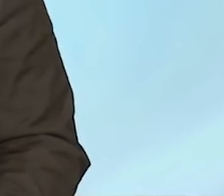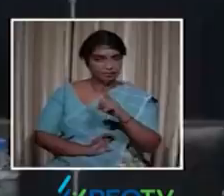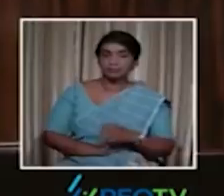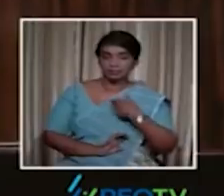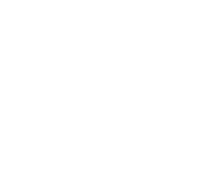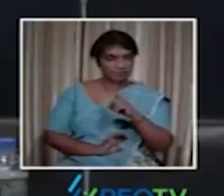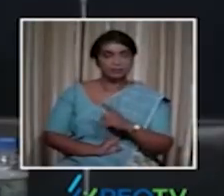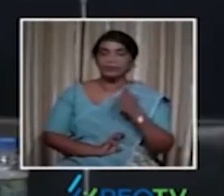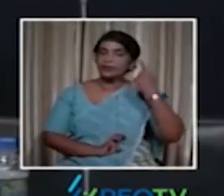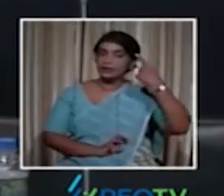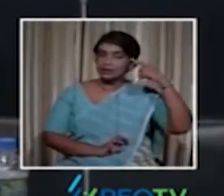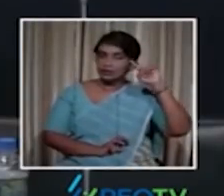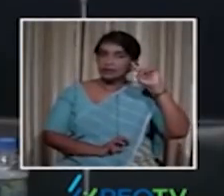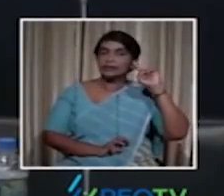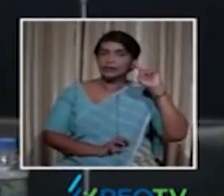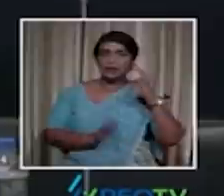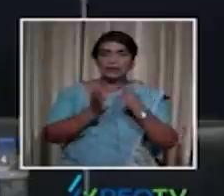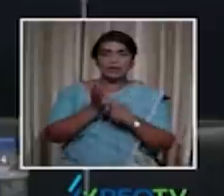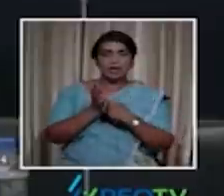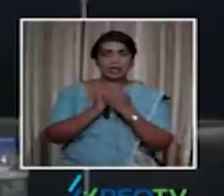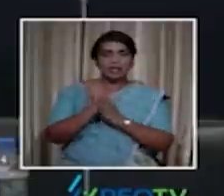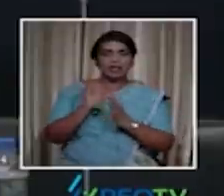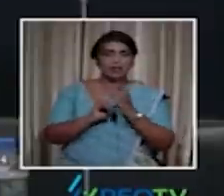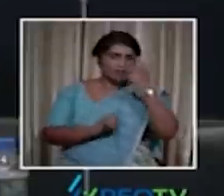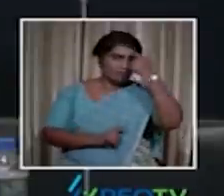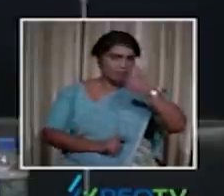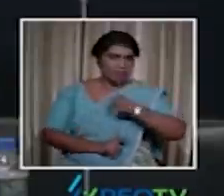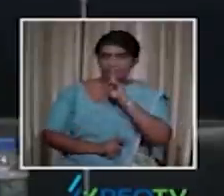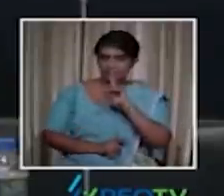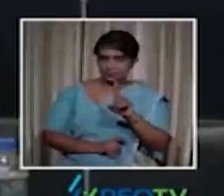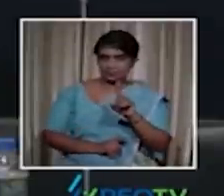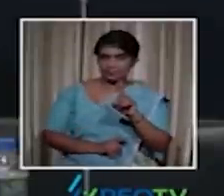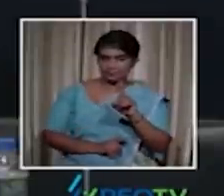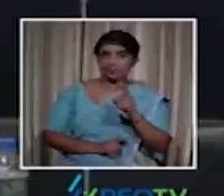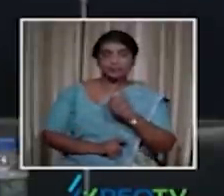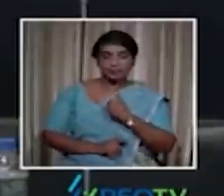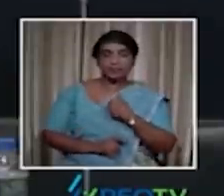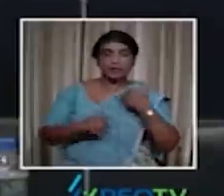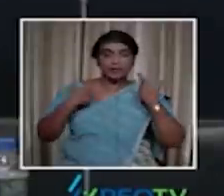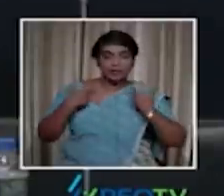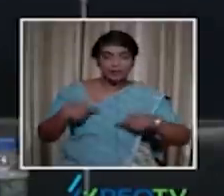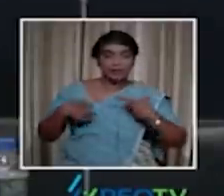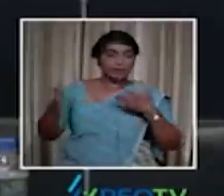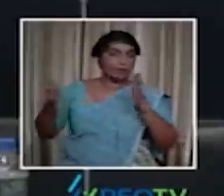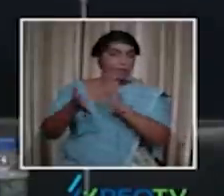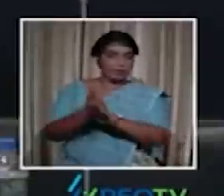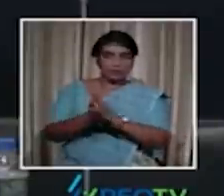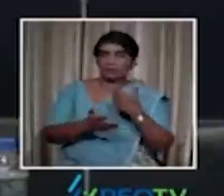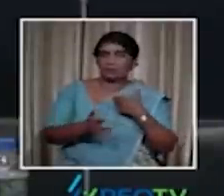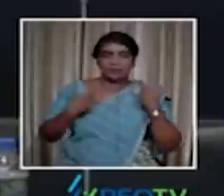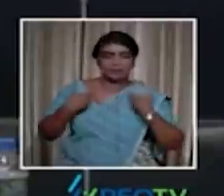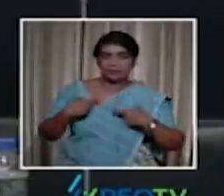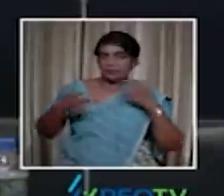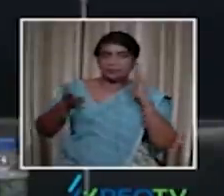අදහස් ඊයේ රාසමාණික්කම් මන්තුමා මං ගැන වැරදි ප්‍රකාශ කළා තිබුණා මම රාජපක්ෂ කණ්ඩායමේ ඉන්නවා කියලා මම රාජපක්ෂල